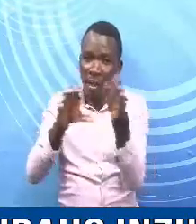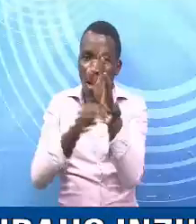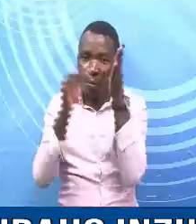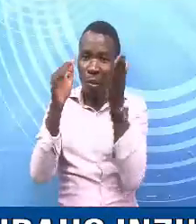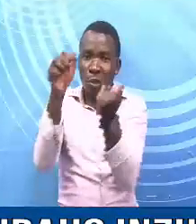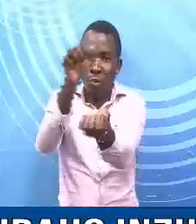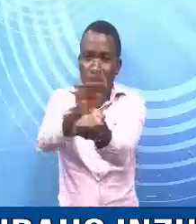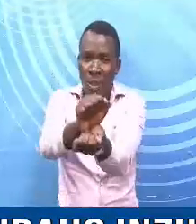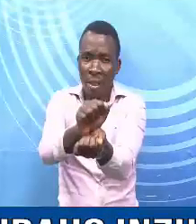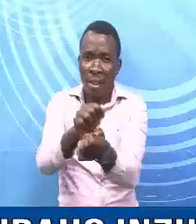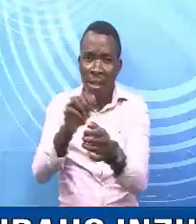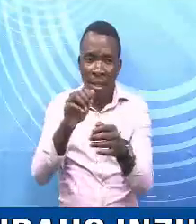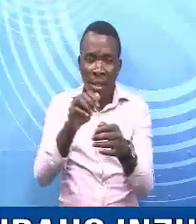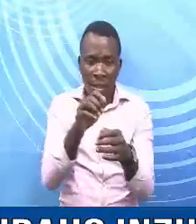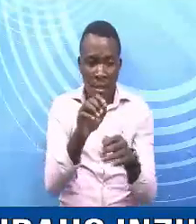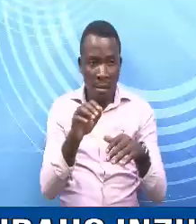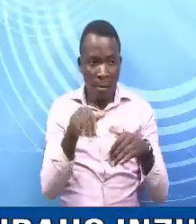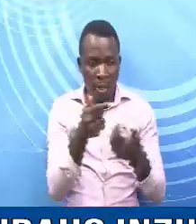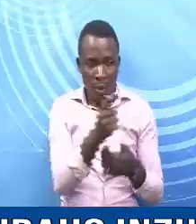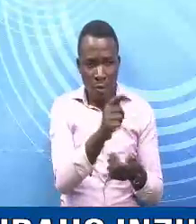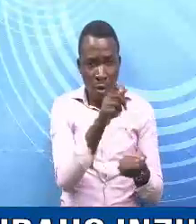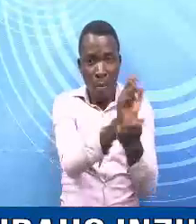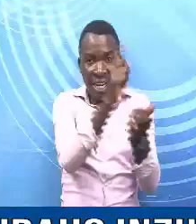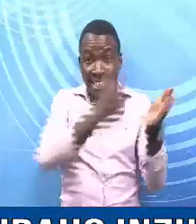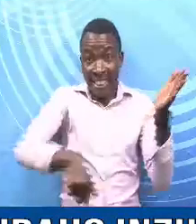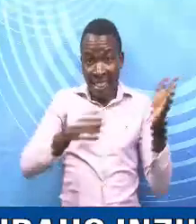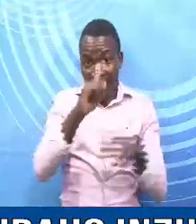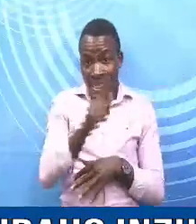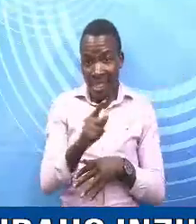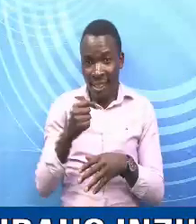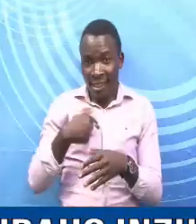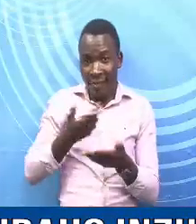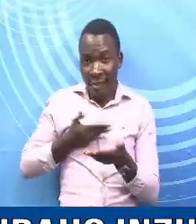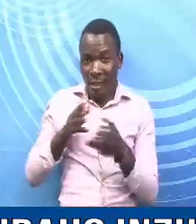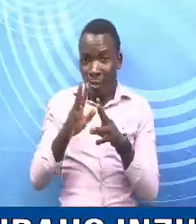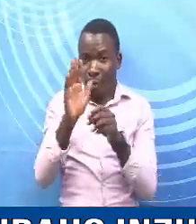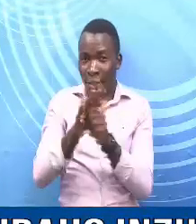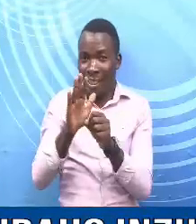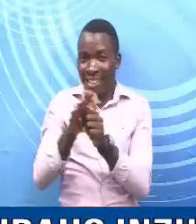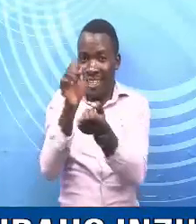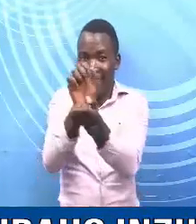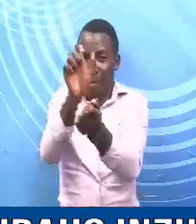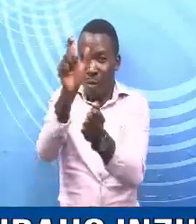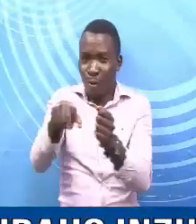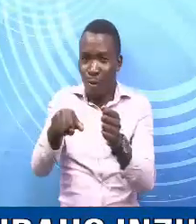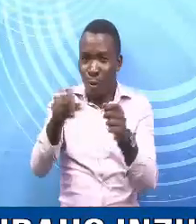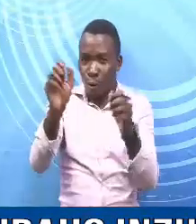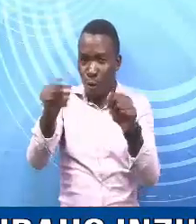wenda kubera ko wenda mfite uburyo bwinshi nahanishamo umuntu ariko wenda nko mubiboneye wahita umu